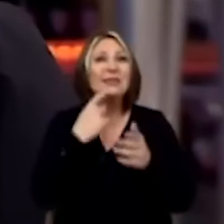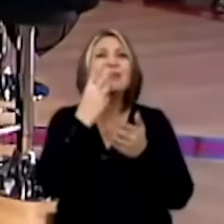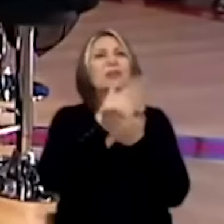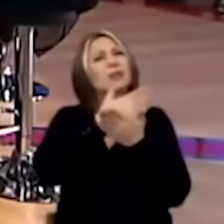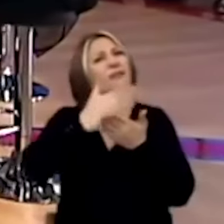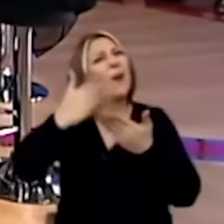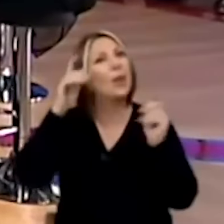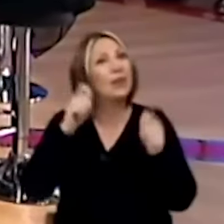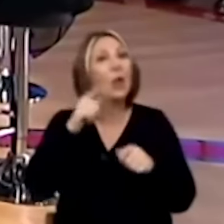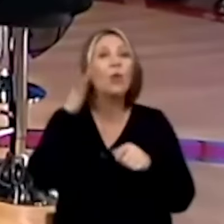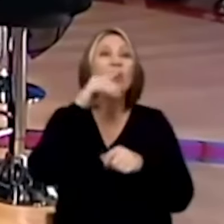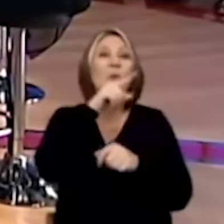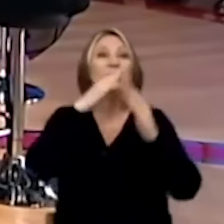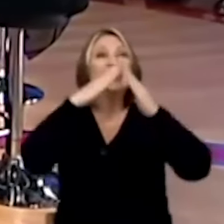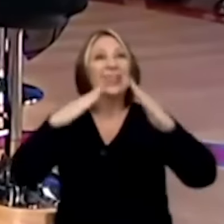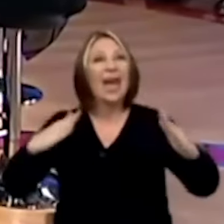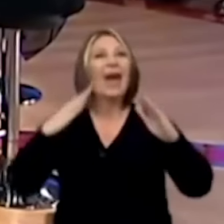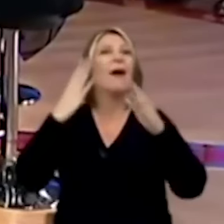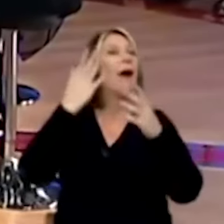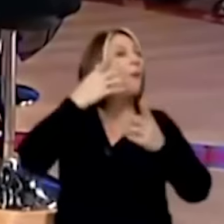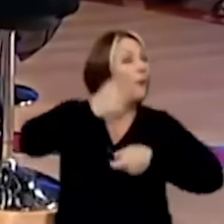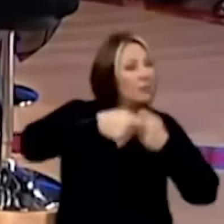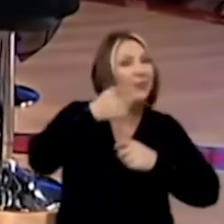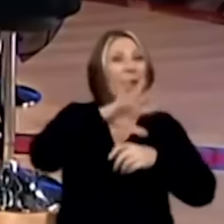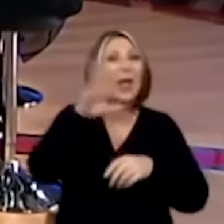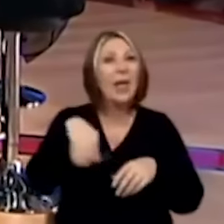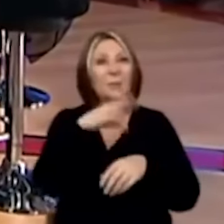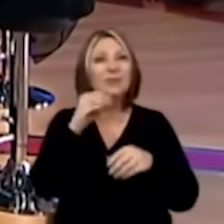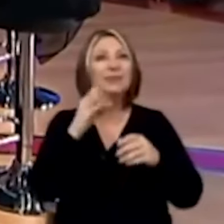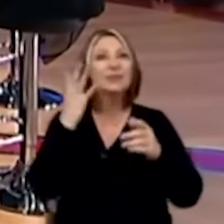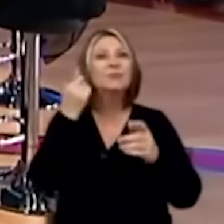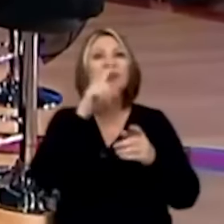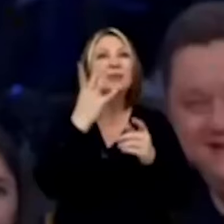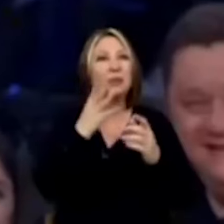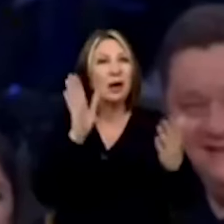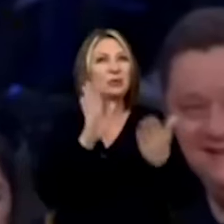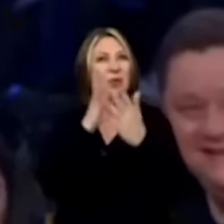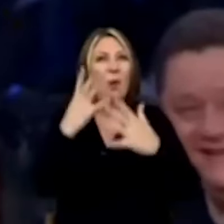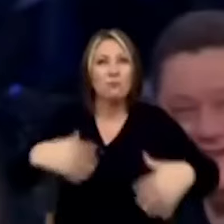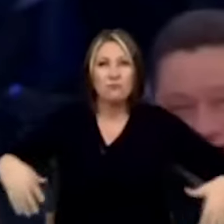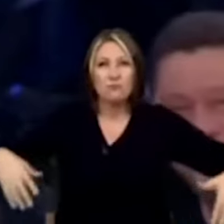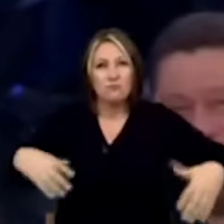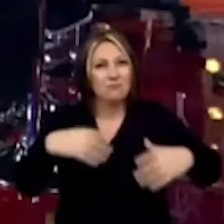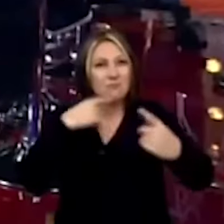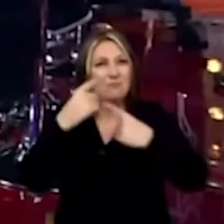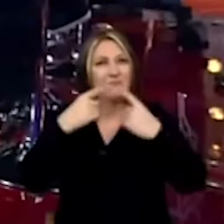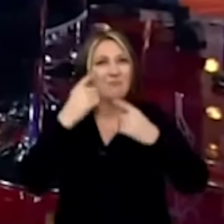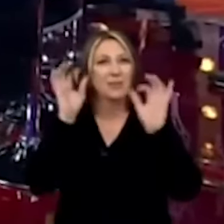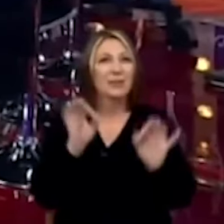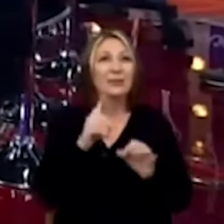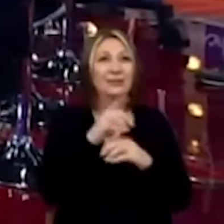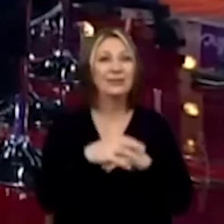gider. Orada ondan sonra bu dağa taşa vurmaktan hepiniz Apollon'la Dionysos gibi karşılıklı konuşmaya başlarsınız o